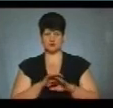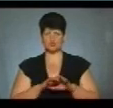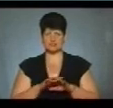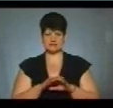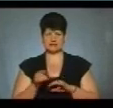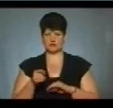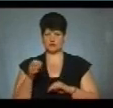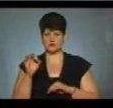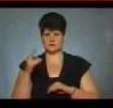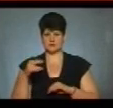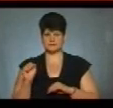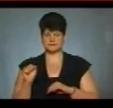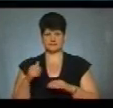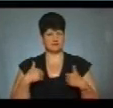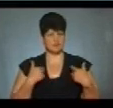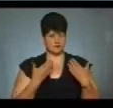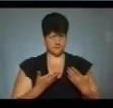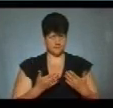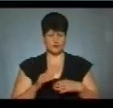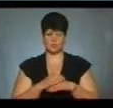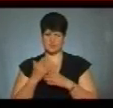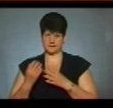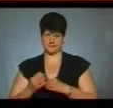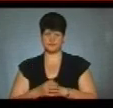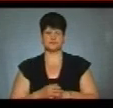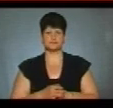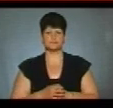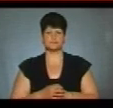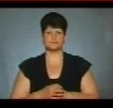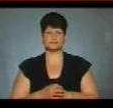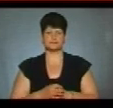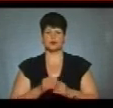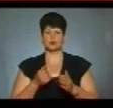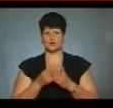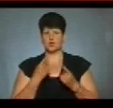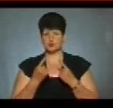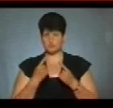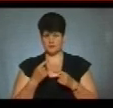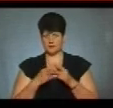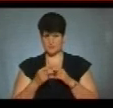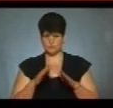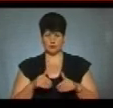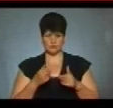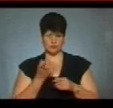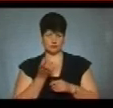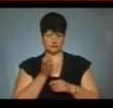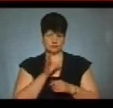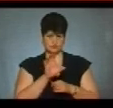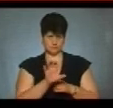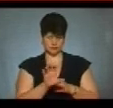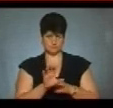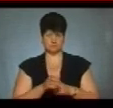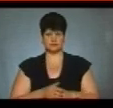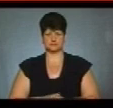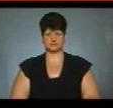Тернопільської облдержадміністрації. Вітаю вас. Доброго дня. До розмови ми повернемось за мить, а зараз пропоную переглянути сюжет моїх